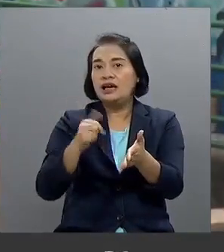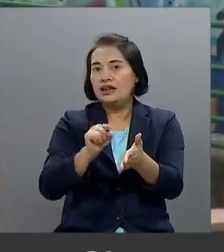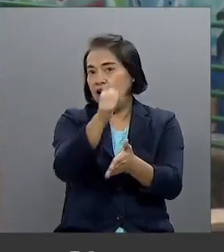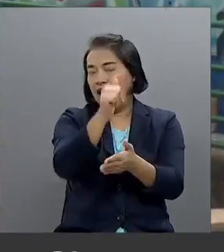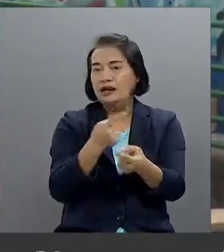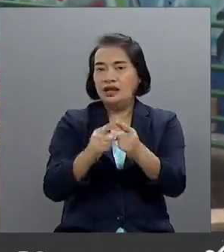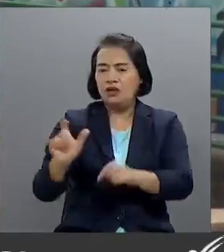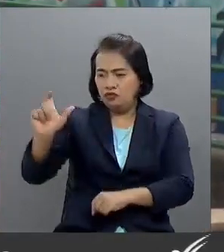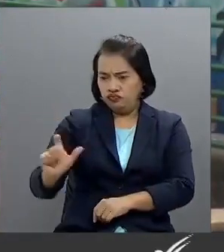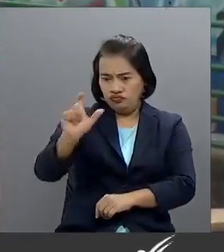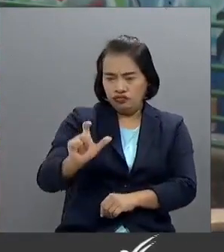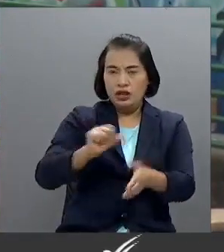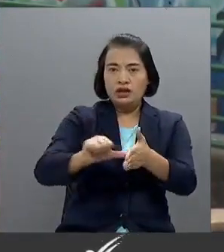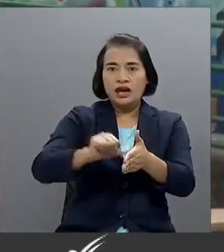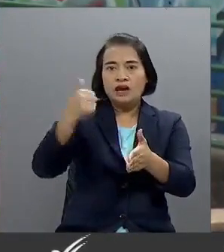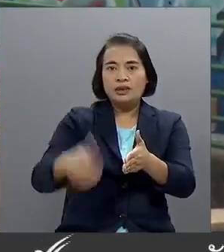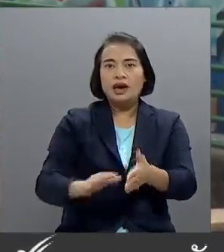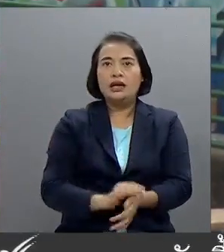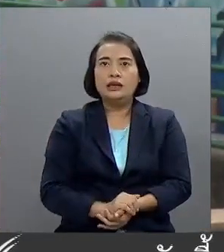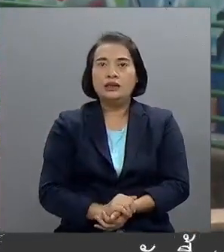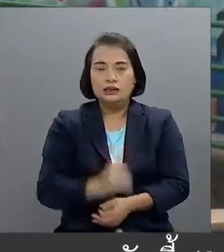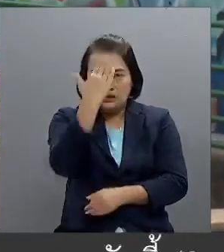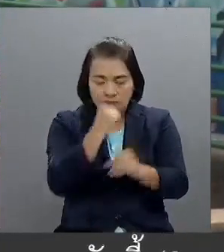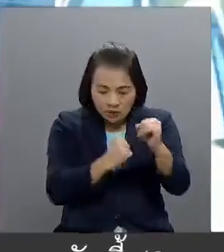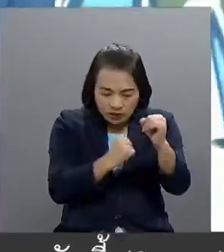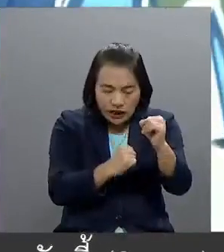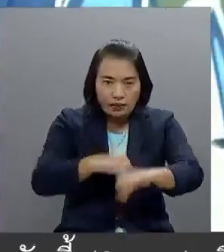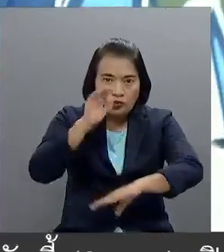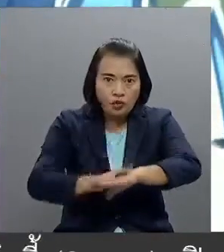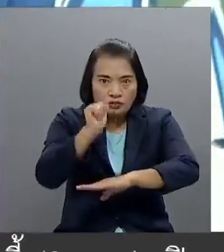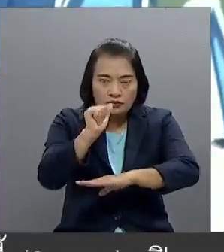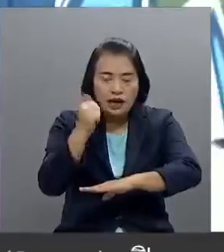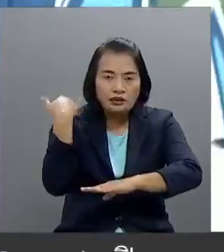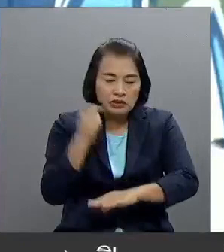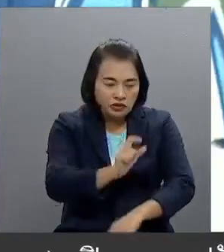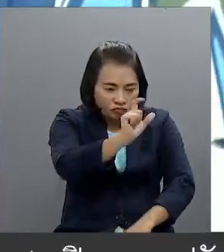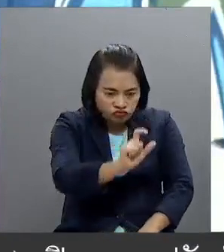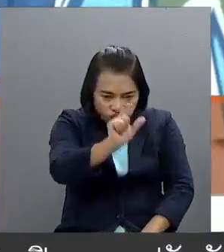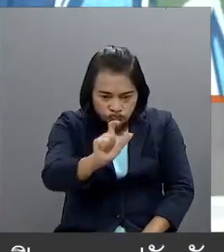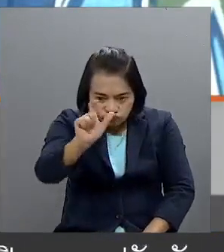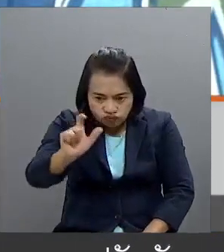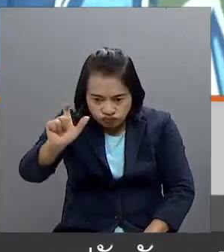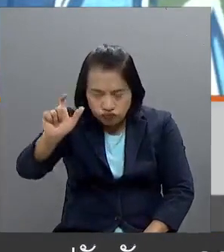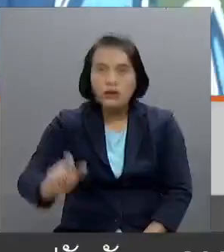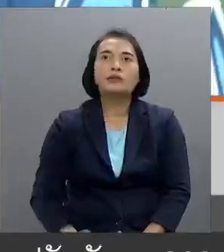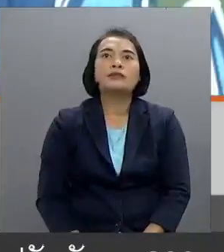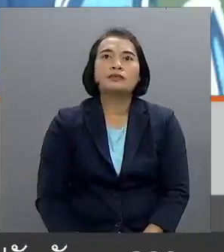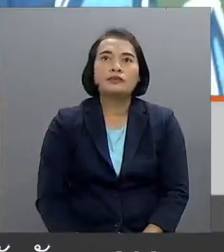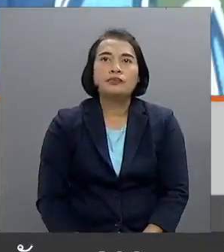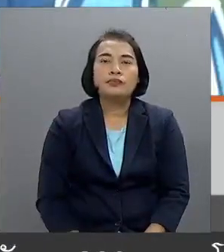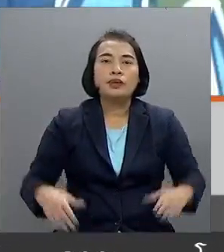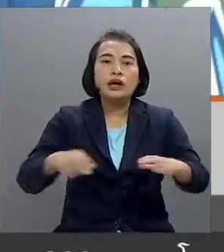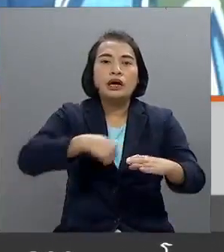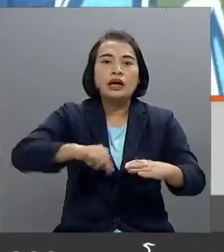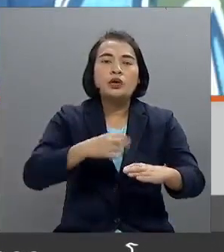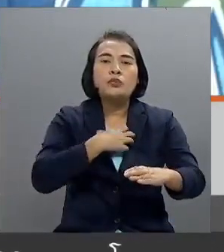ได้มันจะต้องแบบพยายามใช้ความเชี่ยวชาญนิดนึง หรือทุกวงการต้องการให้มีขึ้นลูกใหม่เสมอเพราะที่ผ่านมาเ